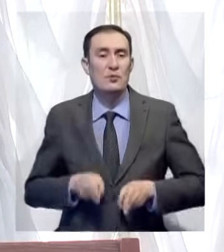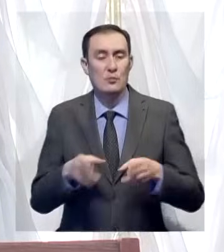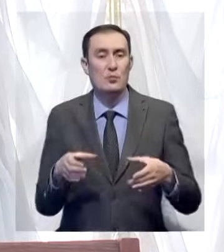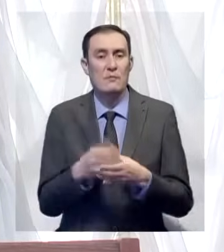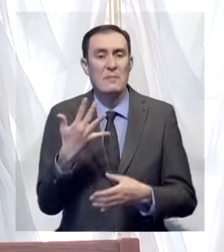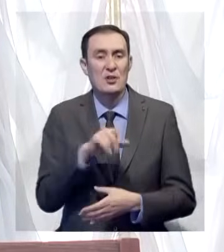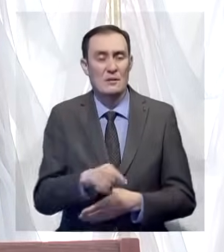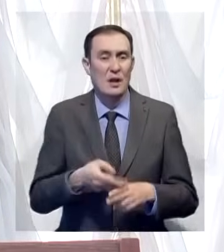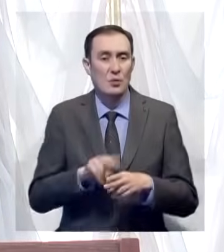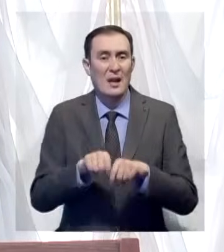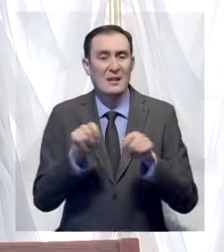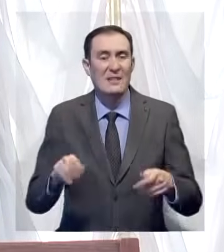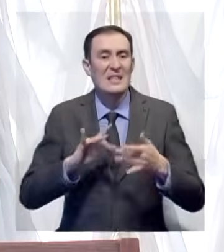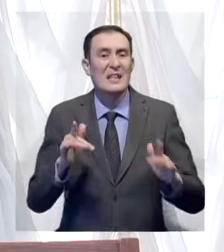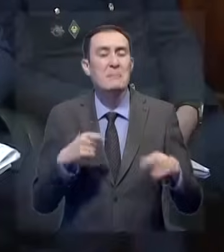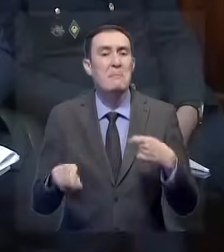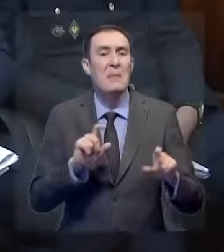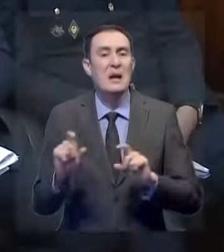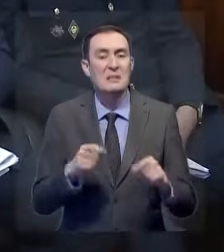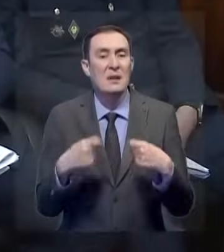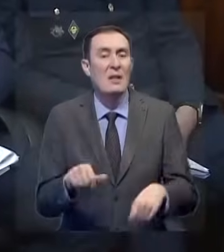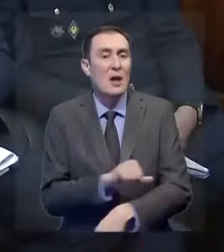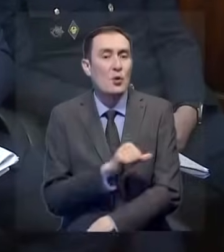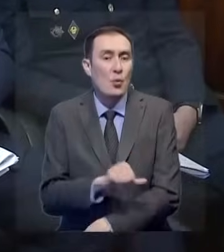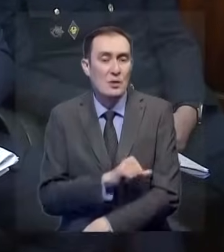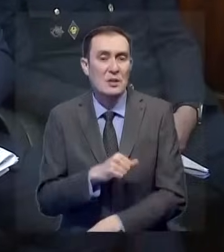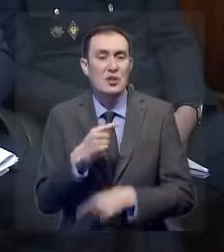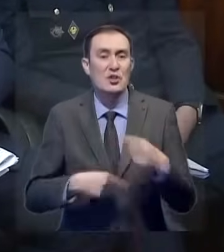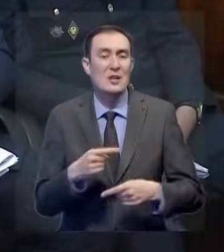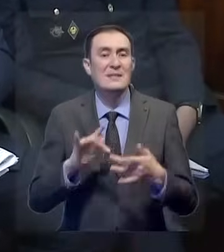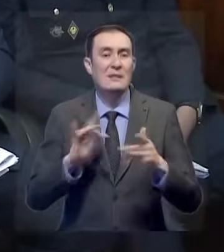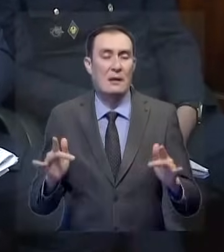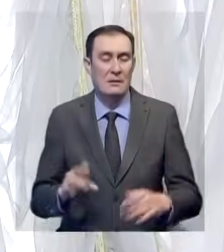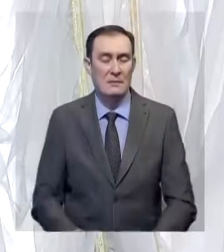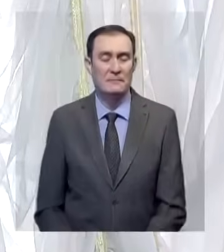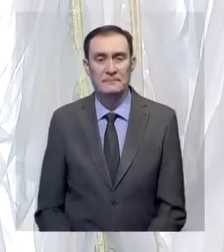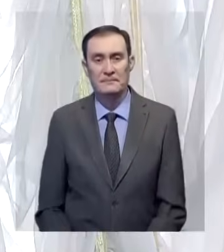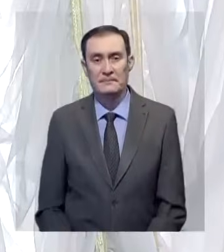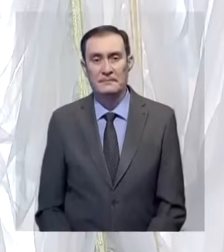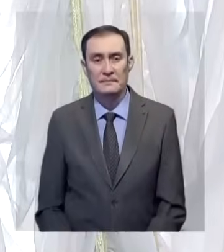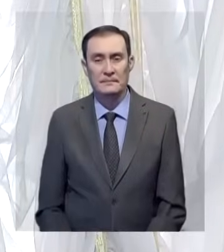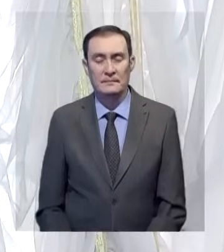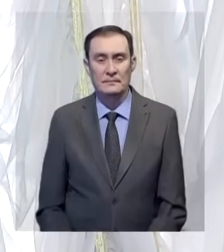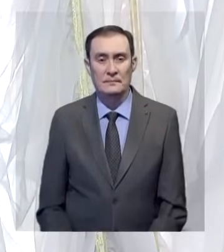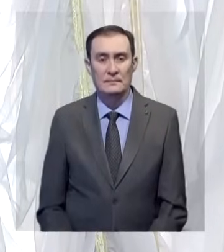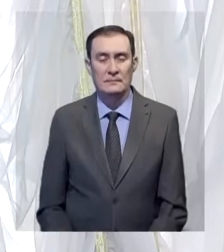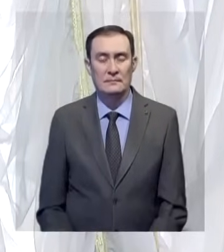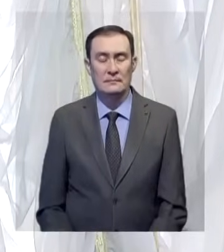из 5 человек, которая открыла интернет-магазин и продавала наркотики, используя мессенджер.